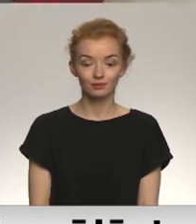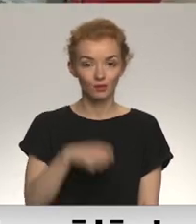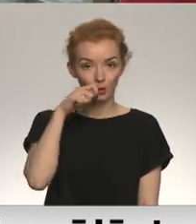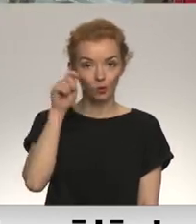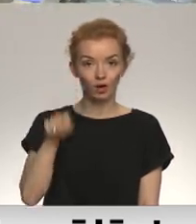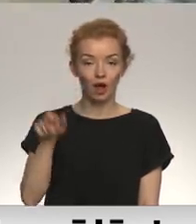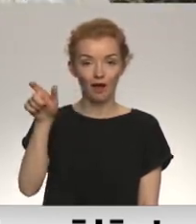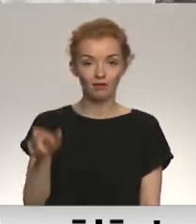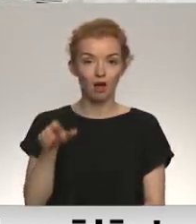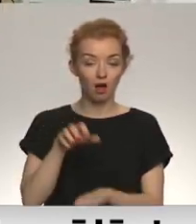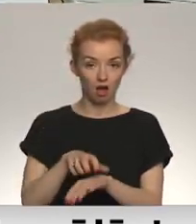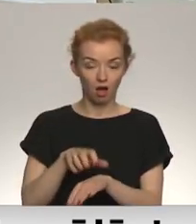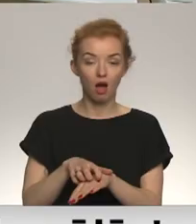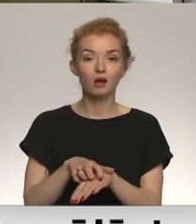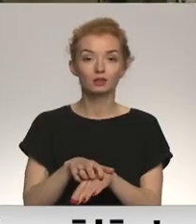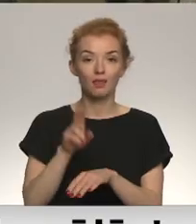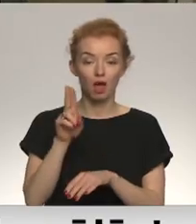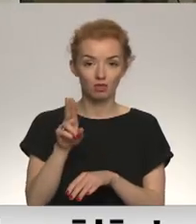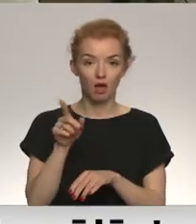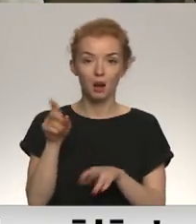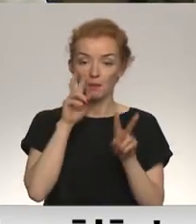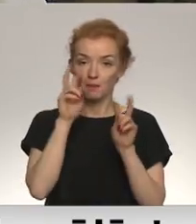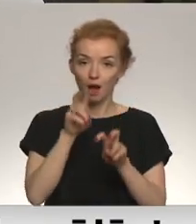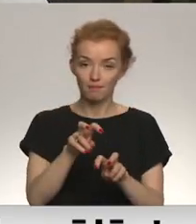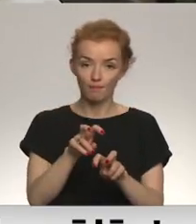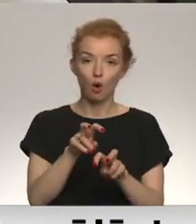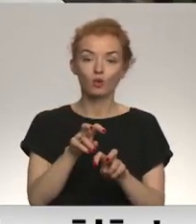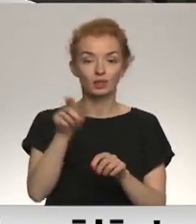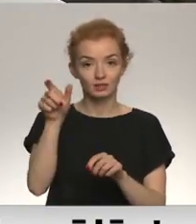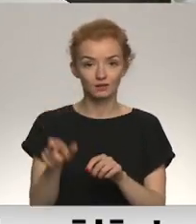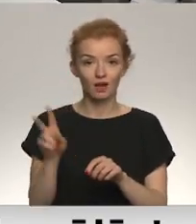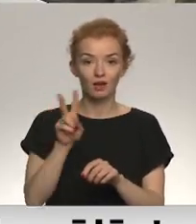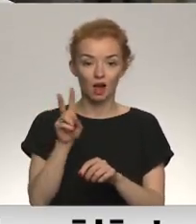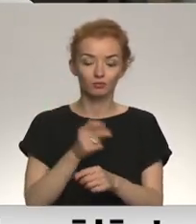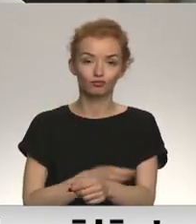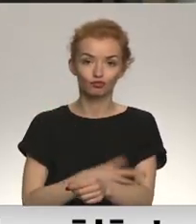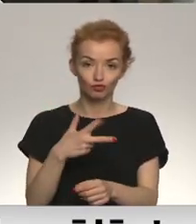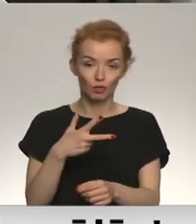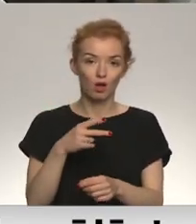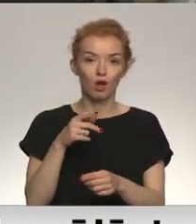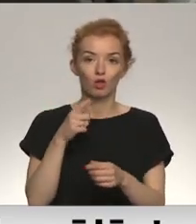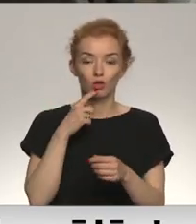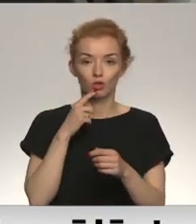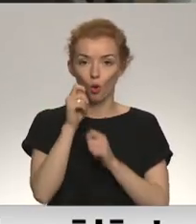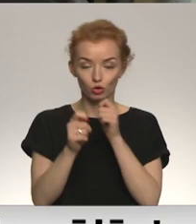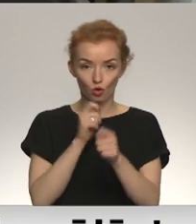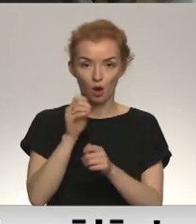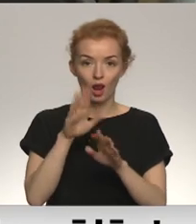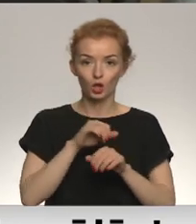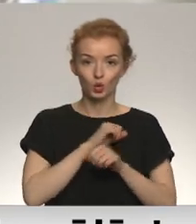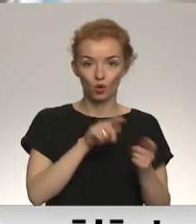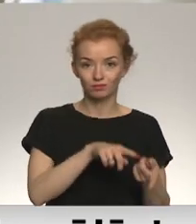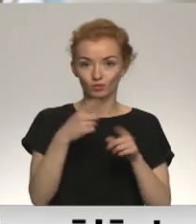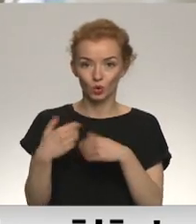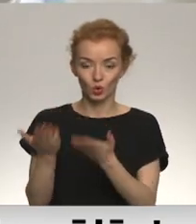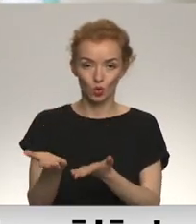Ukrainā ārste Natālija Timoščuka pārbaudīja donoru asinis, vai tās ir drošas pacientiem pārliešanai. Rīgā